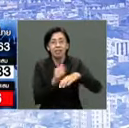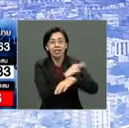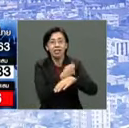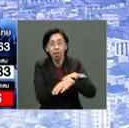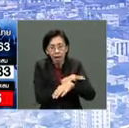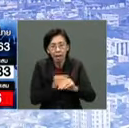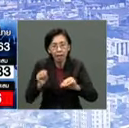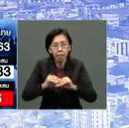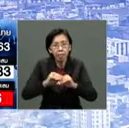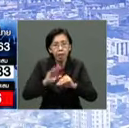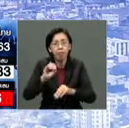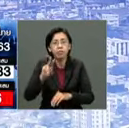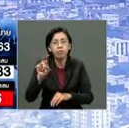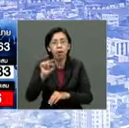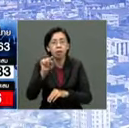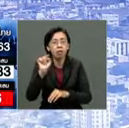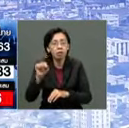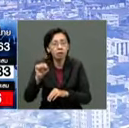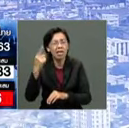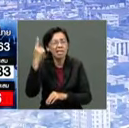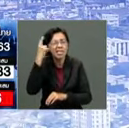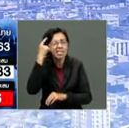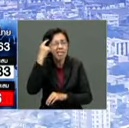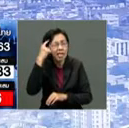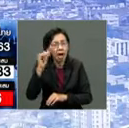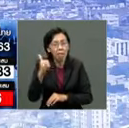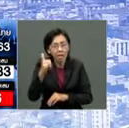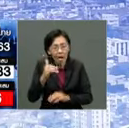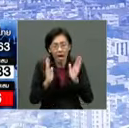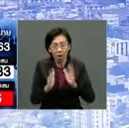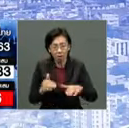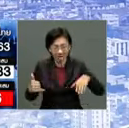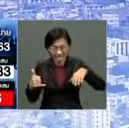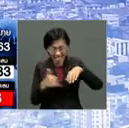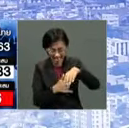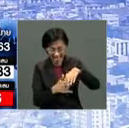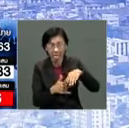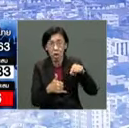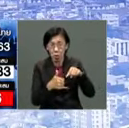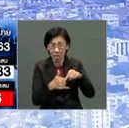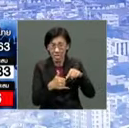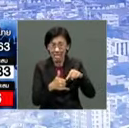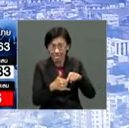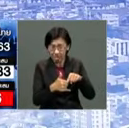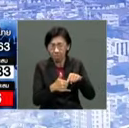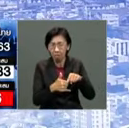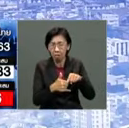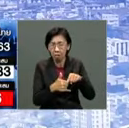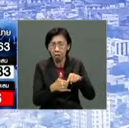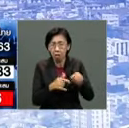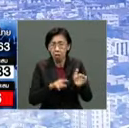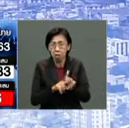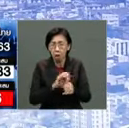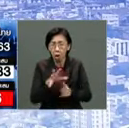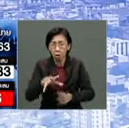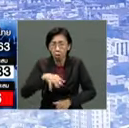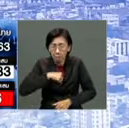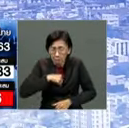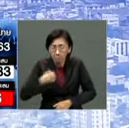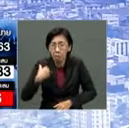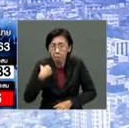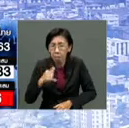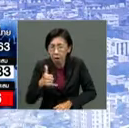นมาตั้ง 52% เพราะฉะนั้นต้องคิดไว้ก่อนเลยครับว่าลูกค้าเราอาจจะมีส่วนที่จะสุ่มเสี่ยงที่จะเอาโรคมาติดเราด้วยเพราะฉะนั้น